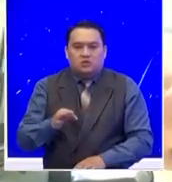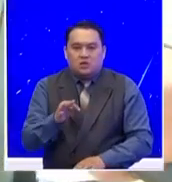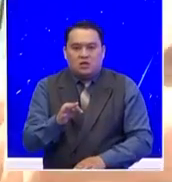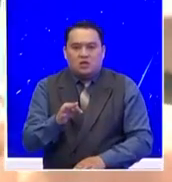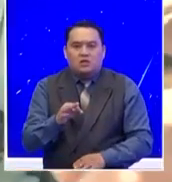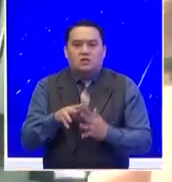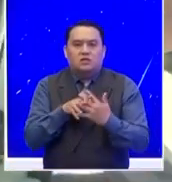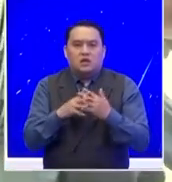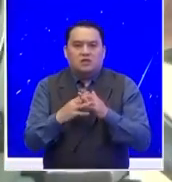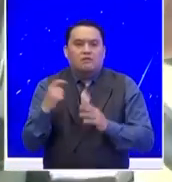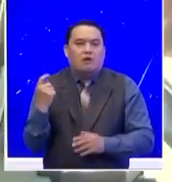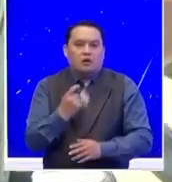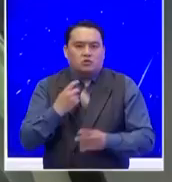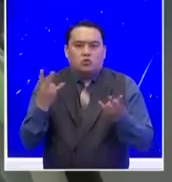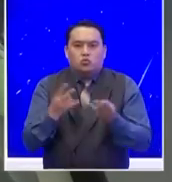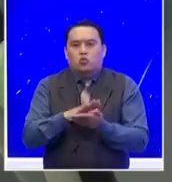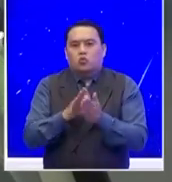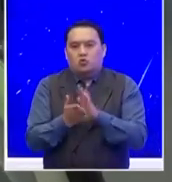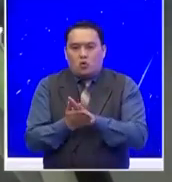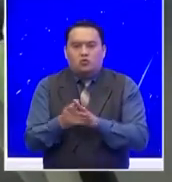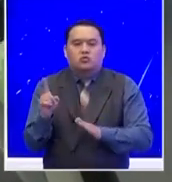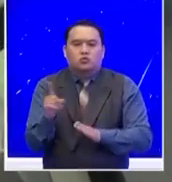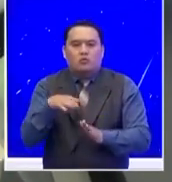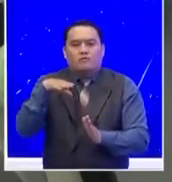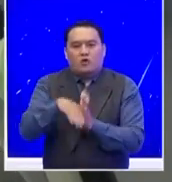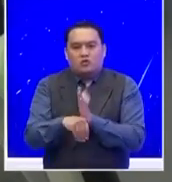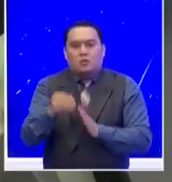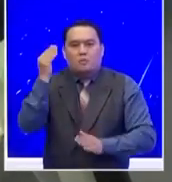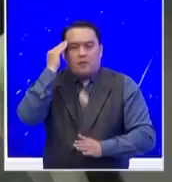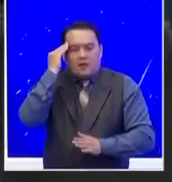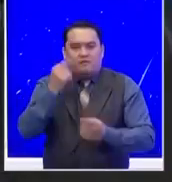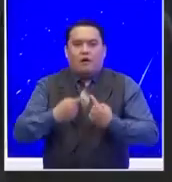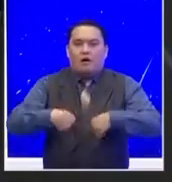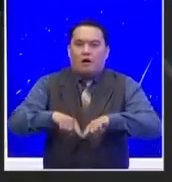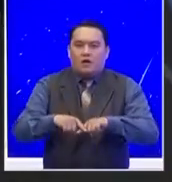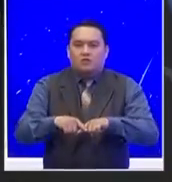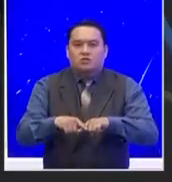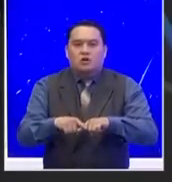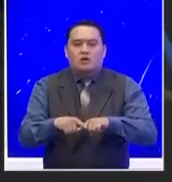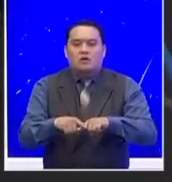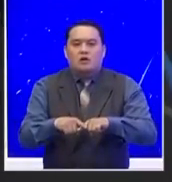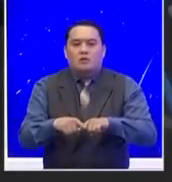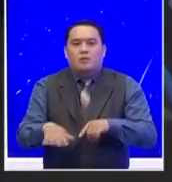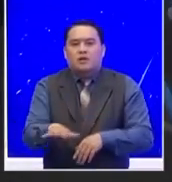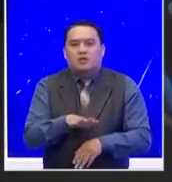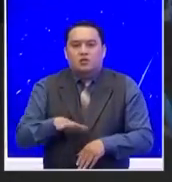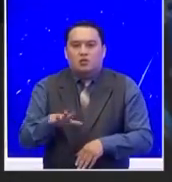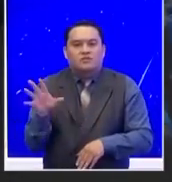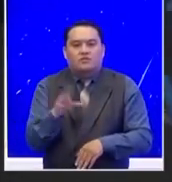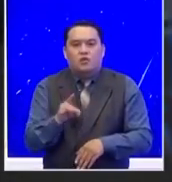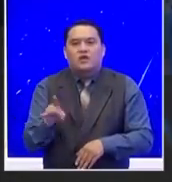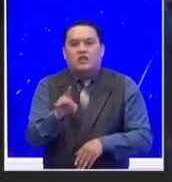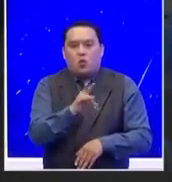Для крестьян создали все необходимые условия. Несмотря на вводимые меры, для них организовали зеленый коридор по территории всего